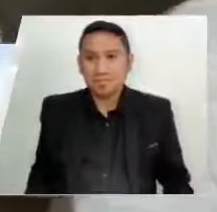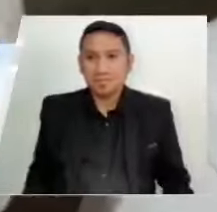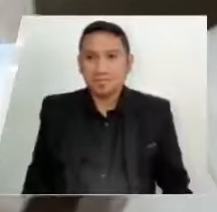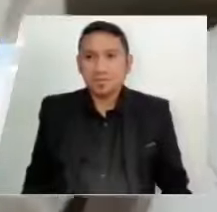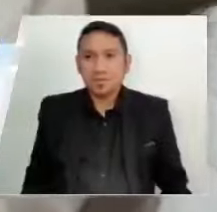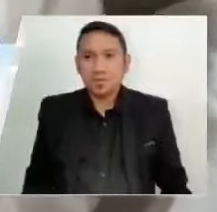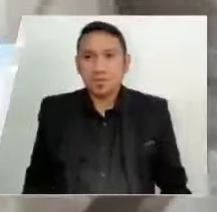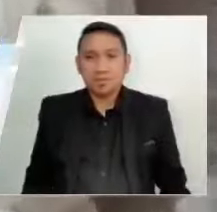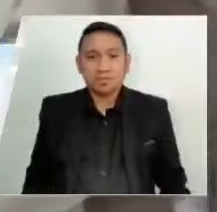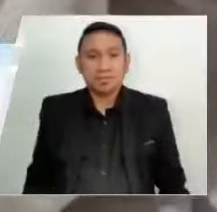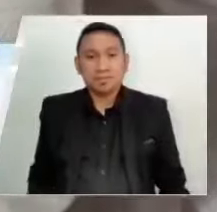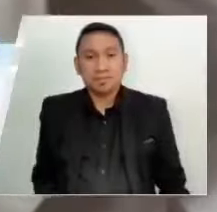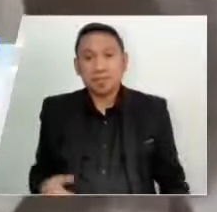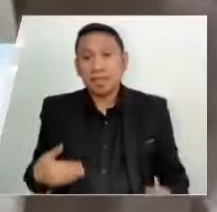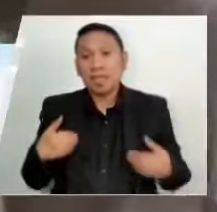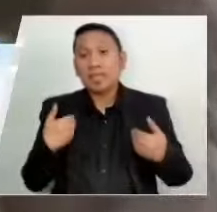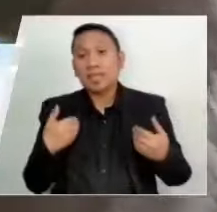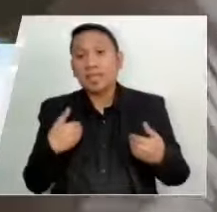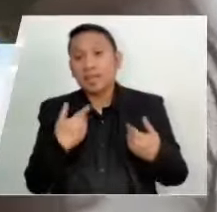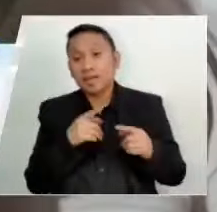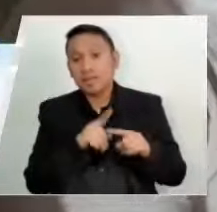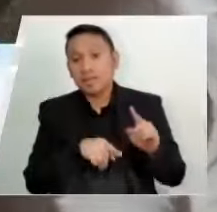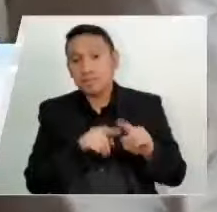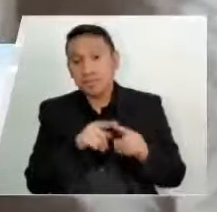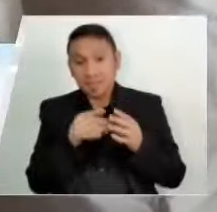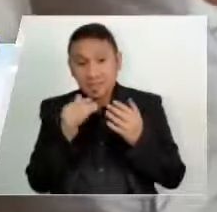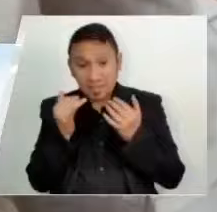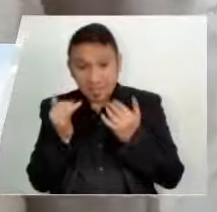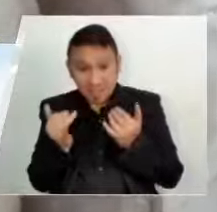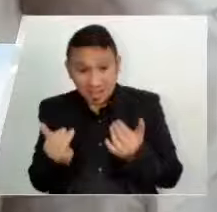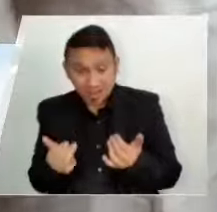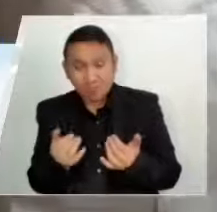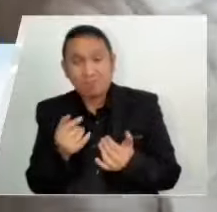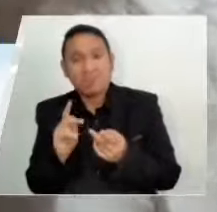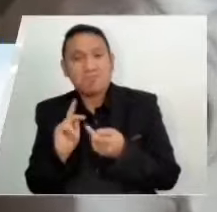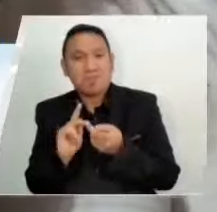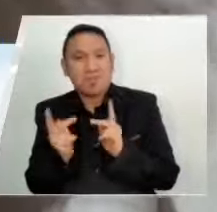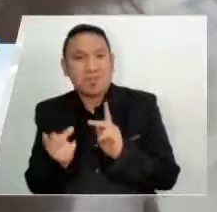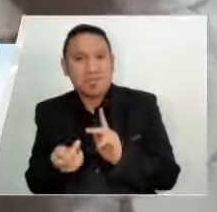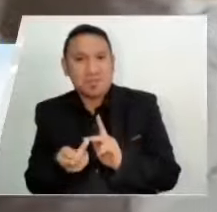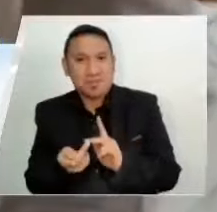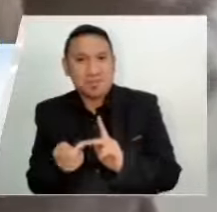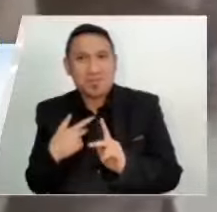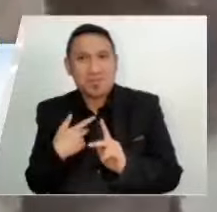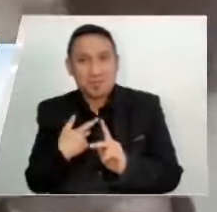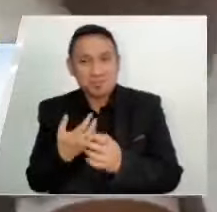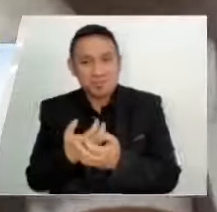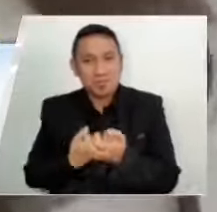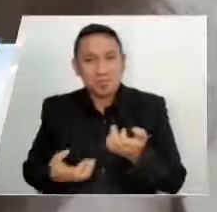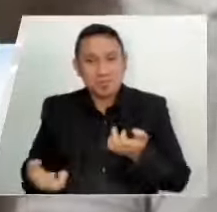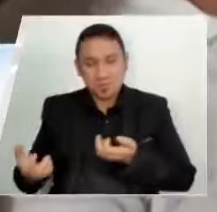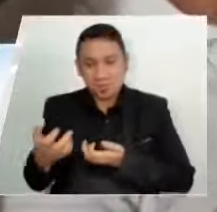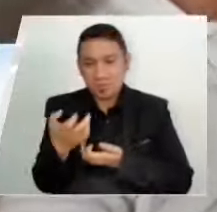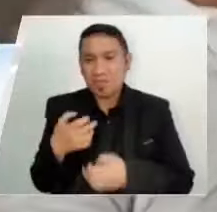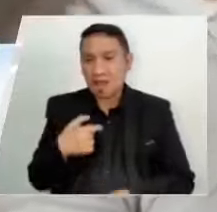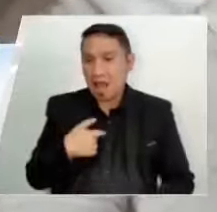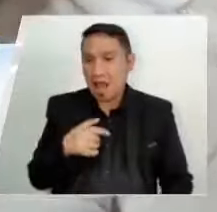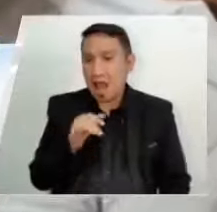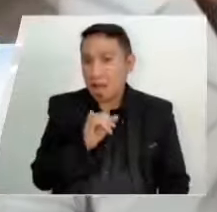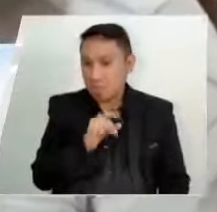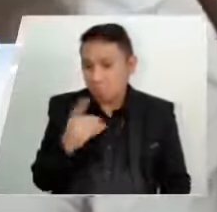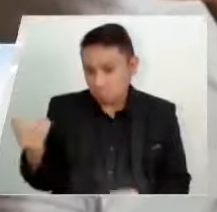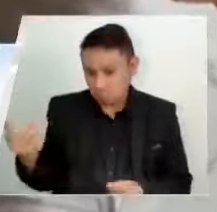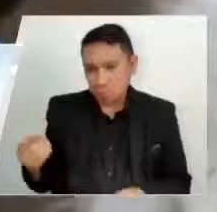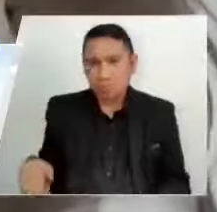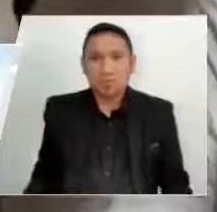Childhood sweethearts at ngayon pinakamatandang pares na nagpalitan ng I Do sa Capan City, Nueva Ecija, si Bonifacio, 77